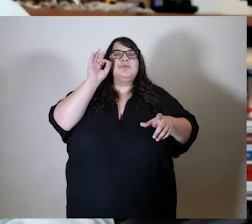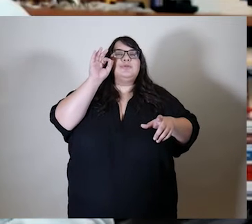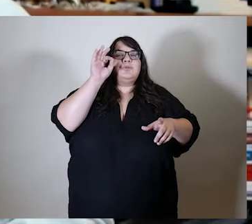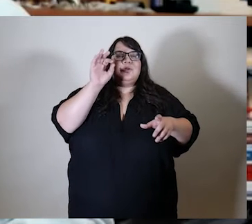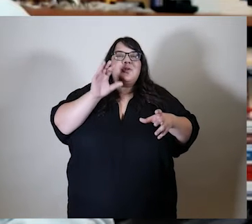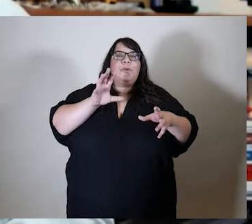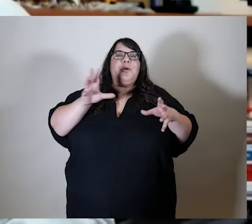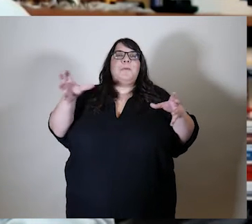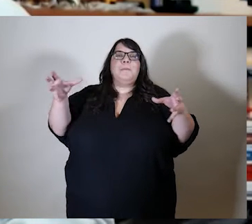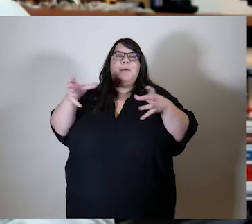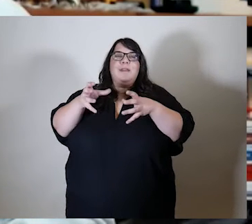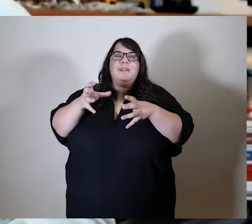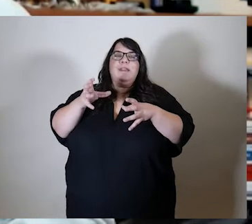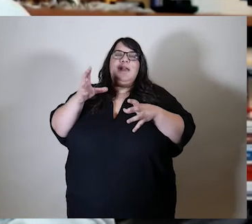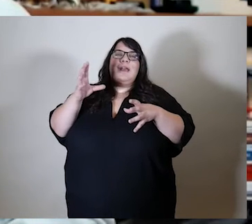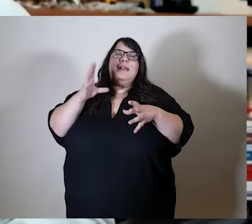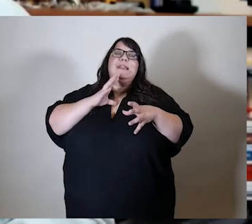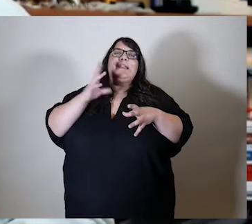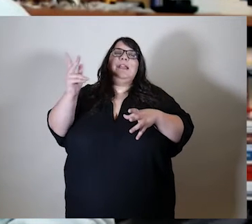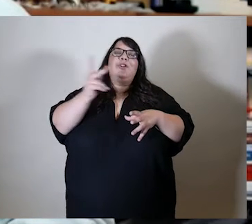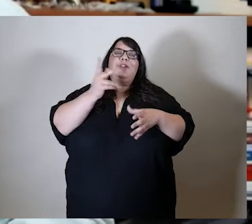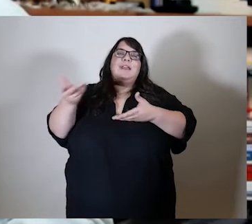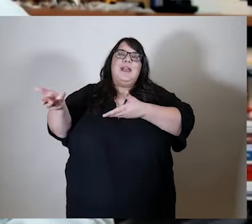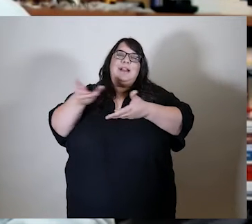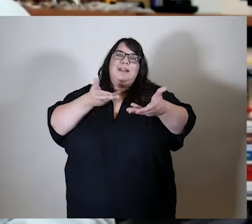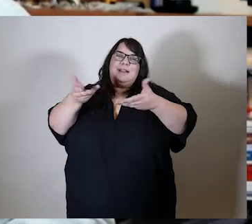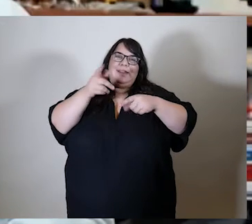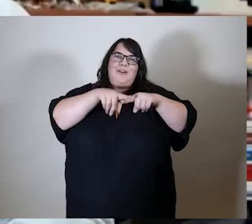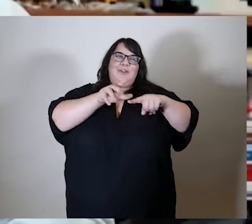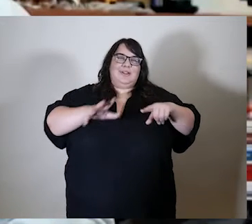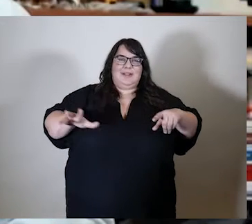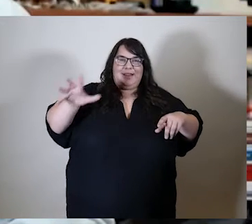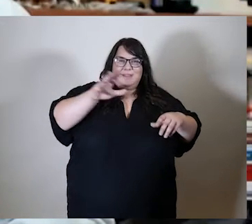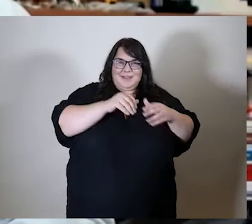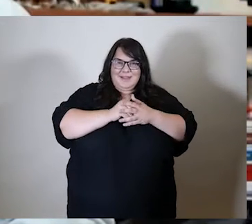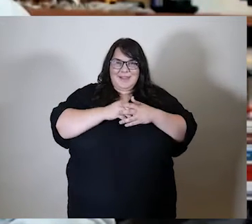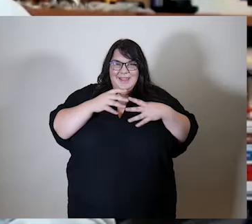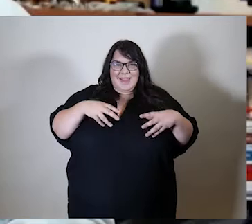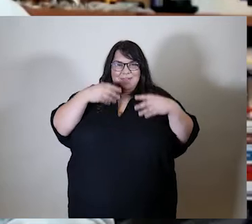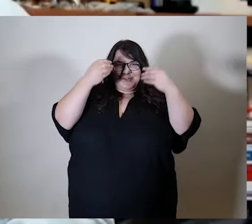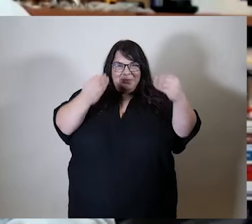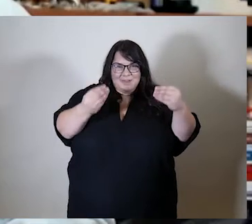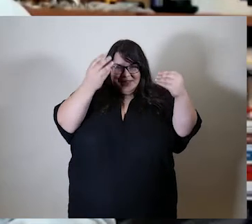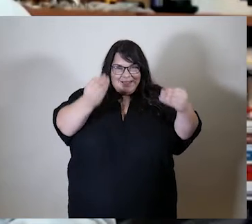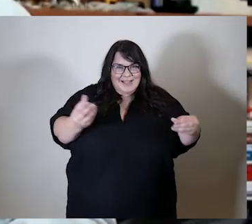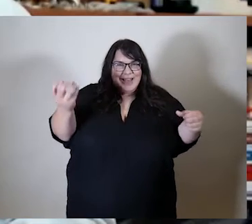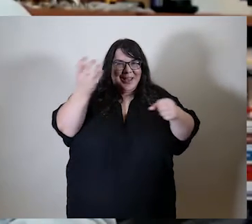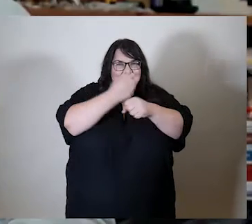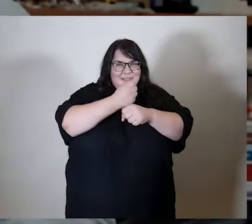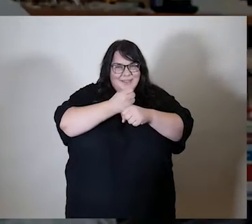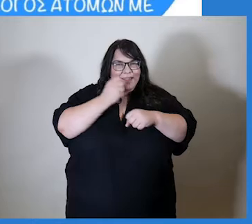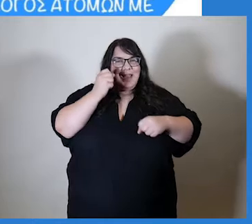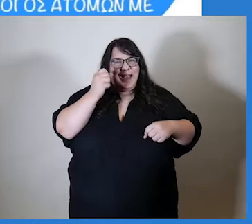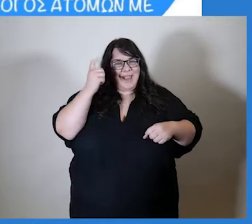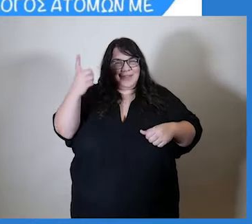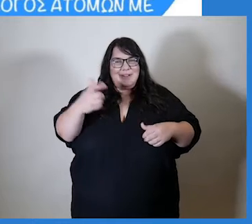μεγάλου κινήματος της κοινωνικής αλληλεγγύης στη χώρα μας. Εύχομαι την καλύτερη επιτυχία των εκδηλώσεών